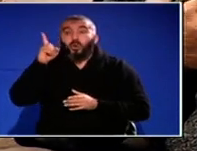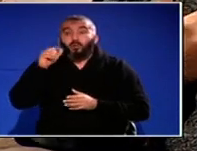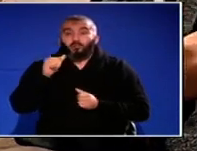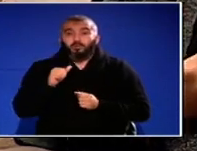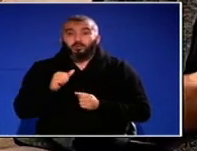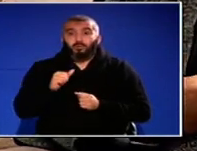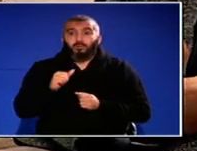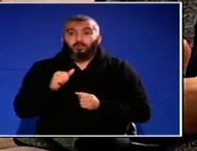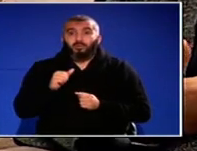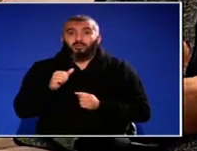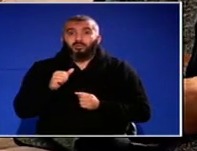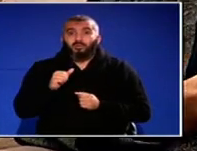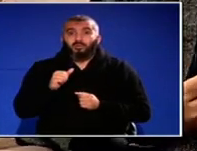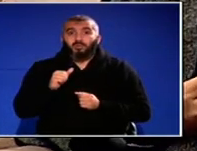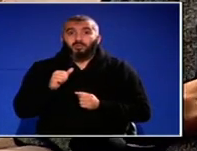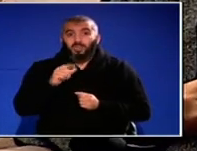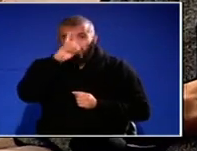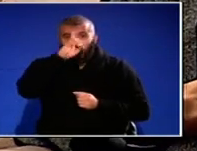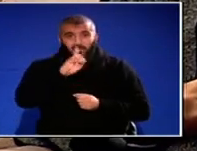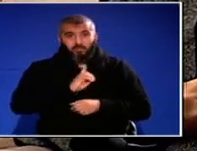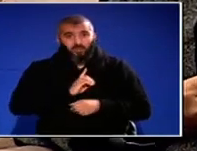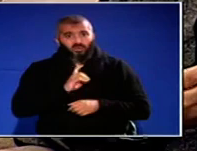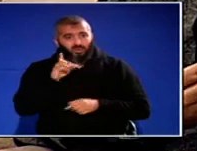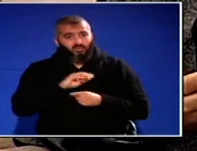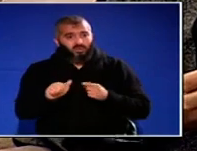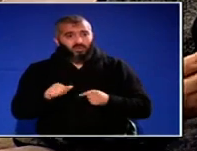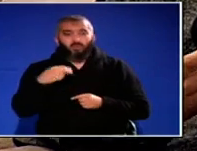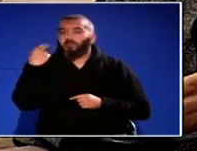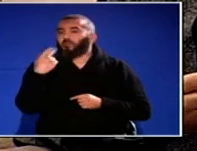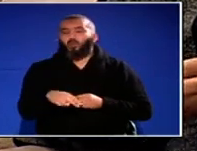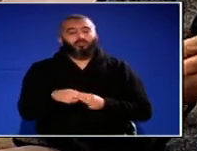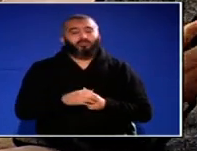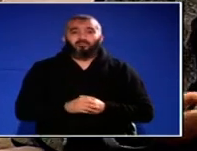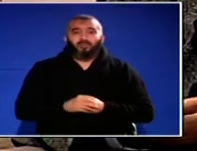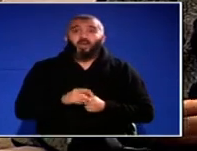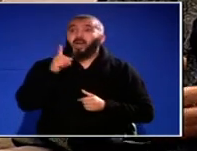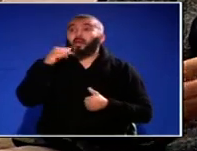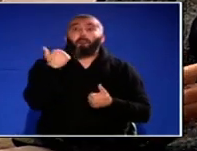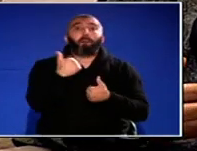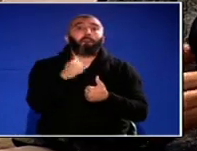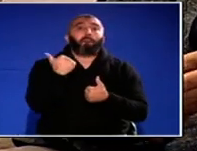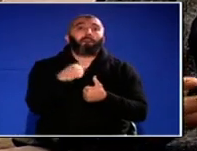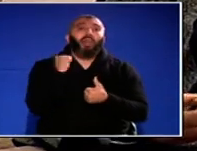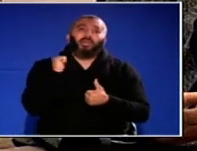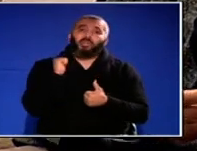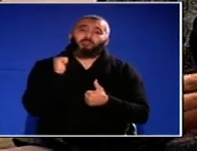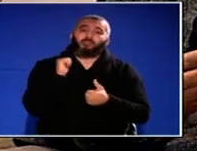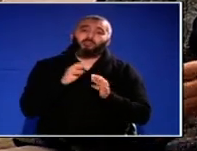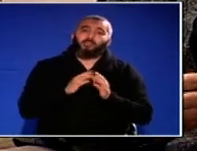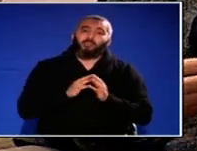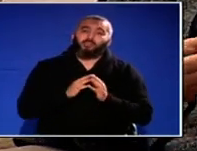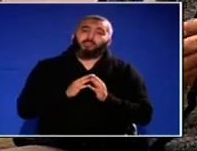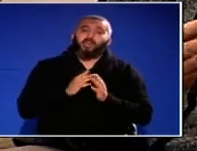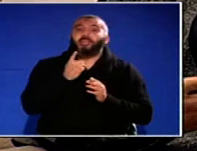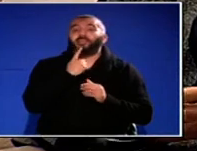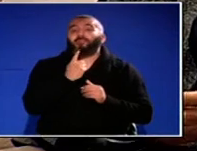هو فيه له دخل؟ ما عندوش هو دخل. هذا أمر مرضي، هذا أمر تاع مرض، يعني